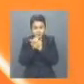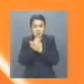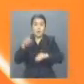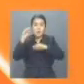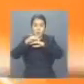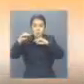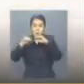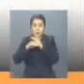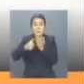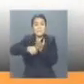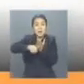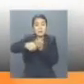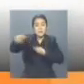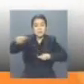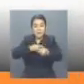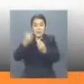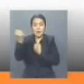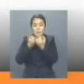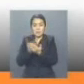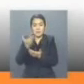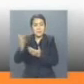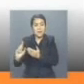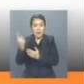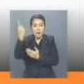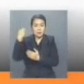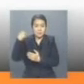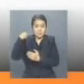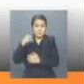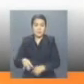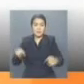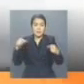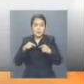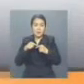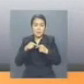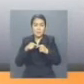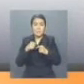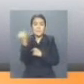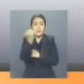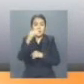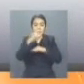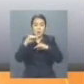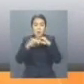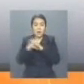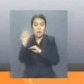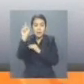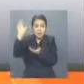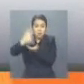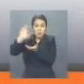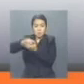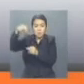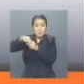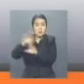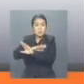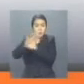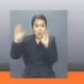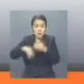ให้กับผู้ซื้อรถคันแรกส่วนโครงการระดับในระดับยอดแย่คือการยกเลิกกองทุนน้ำมันเพื่อลดราคาน้ำมันดีเซ